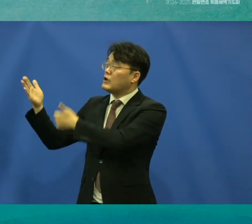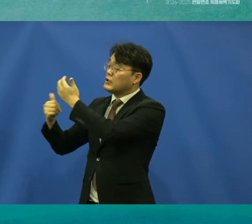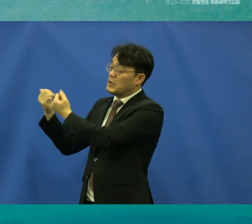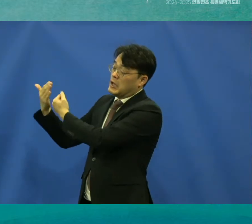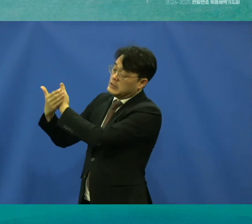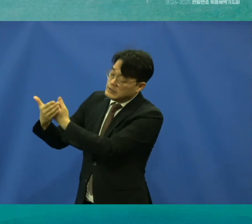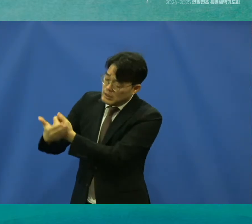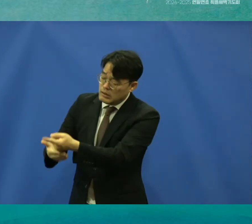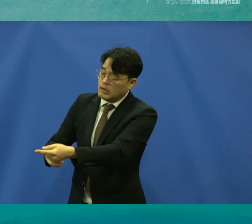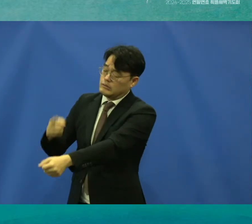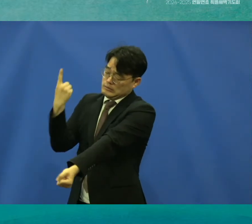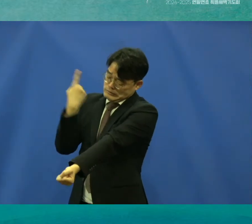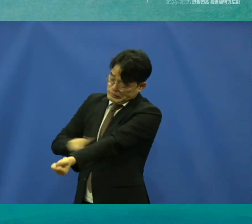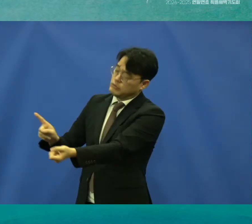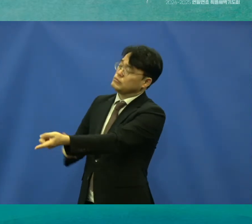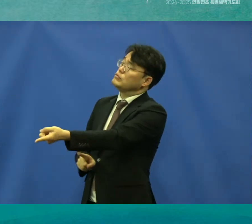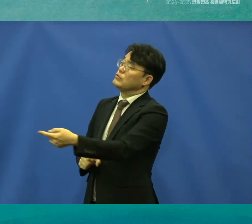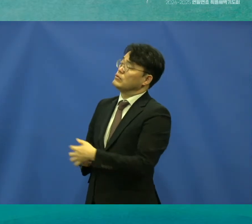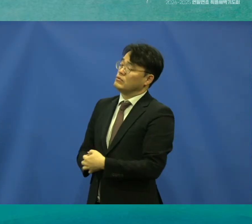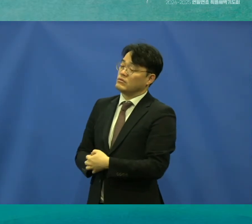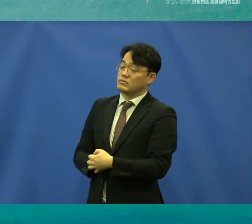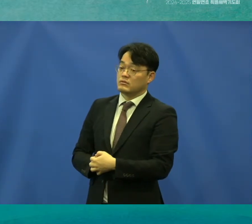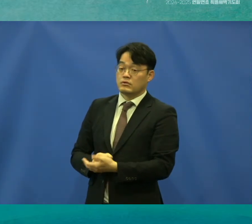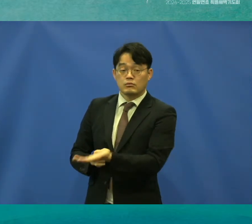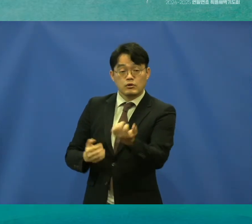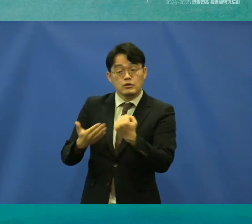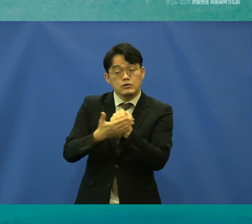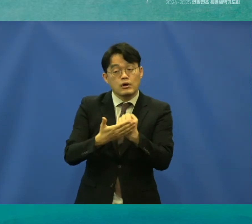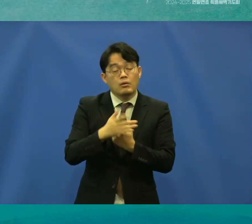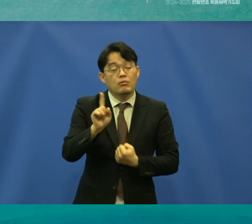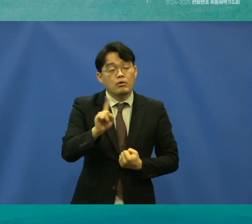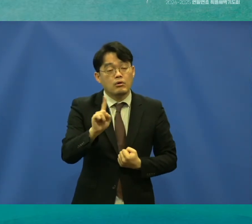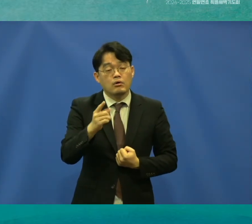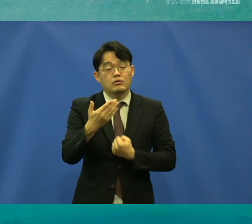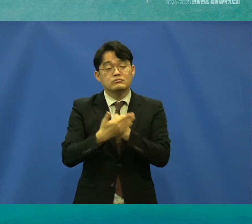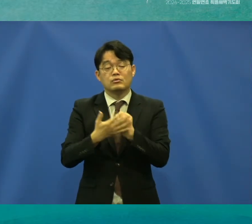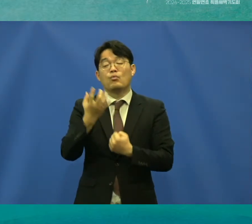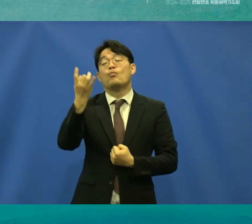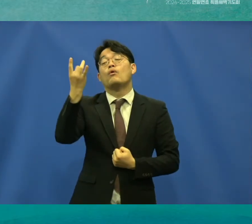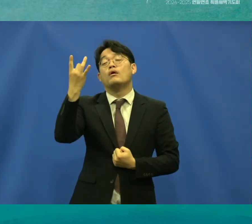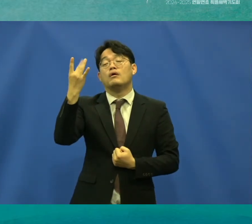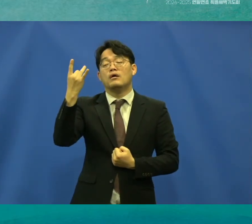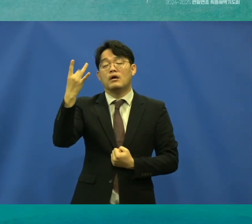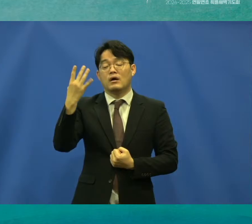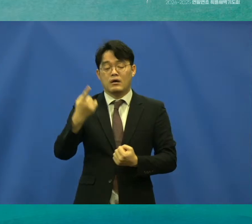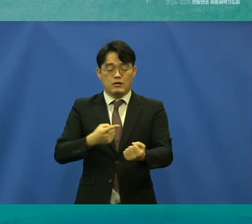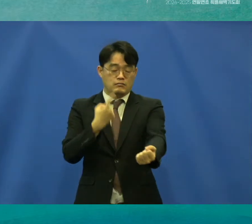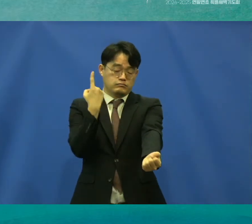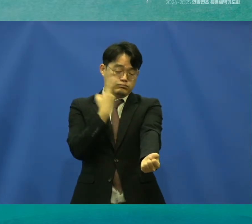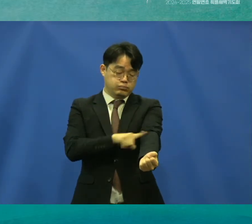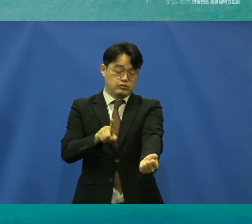근데 여러분, 은혜란 무엇입니까? 받을 자격을 가진 자에게만 베풀어 주는 게 은혜가 아니에요.